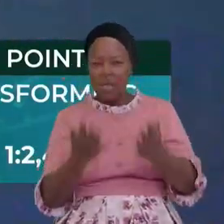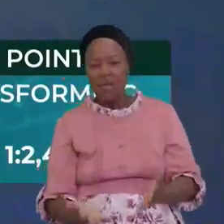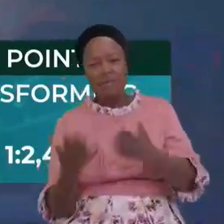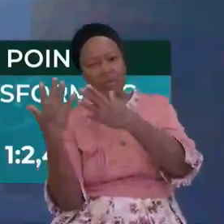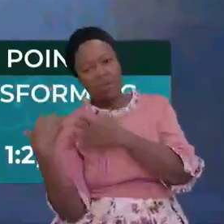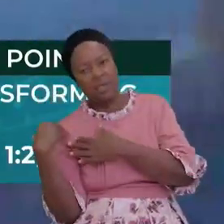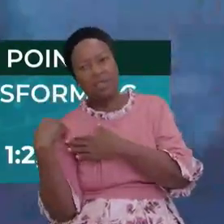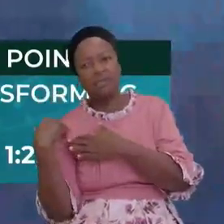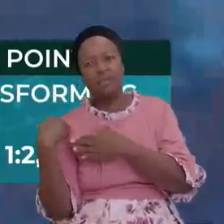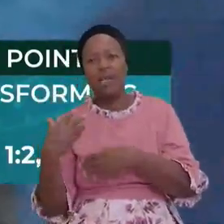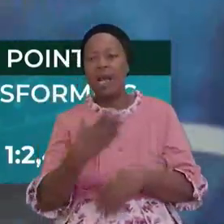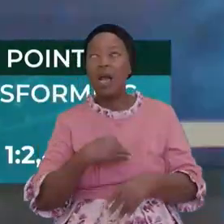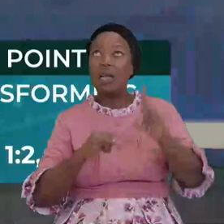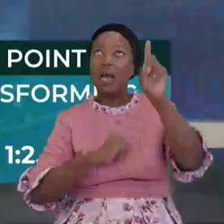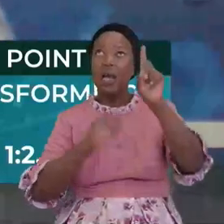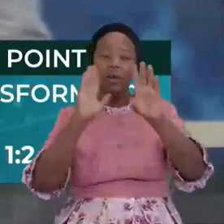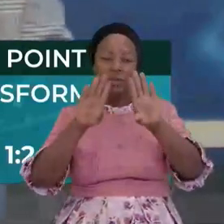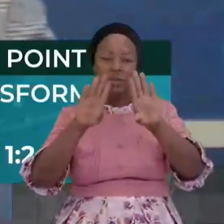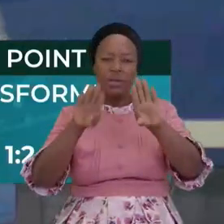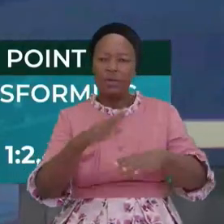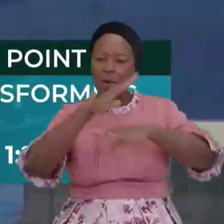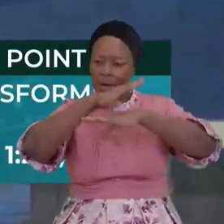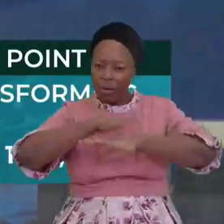Vous tous qui êtes fatigués, chargés.